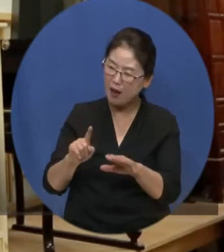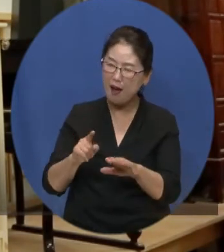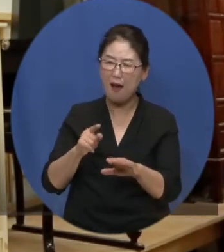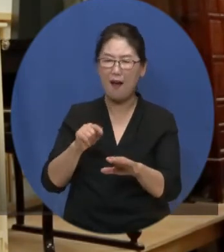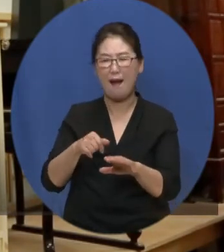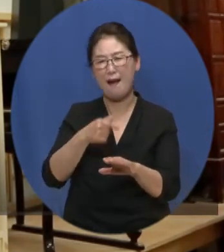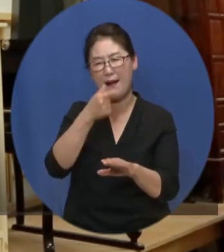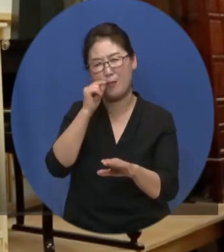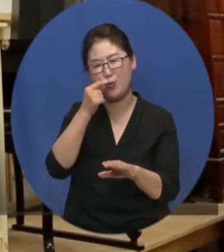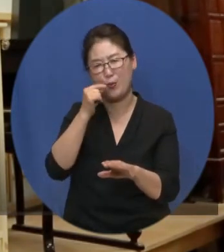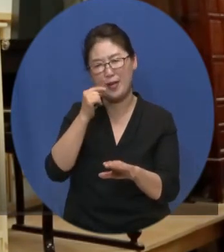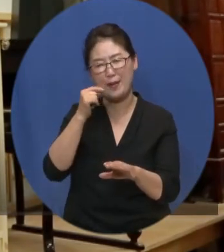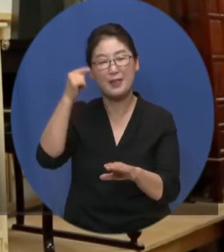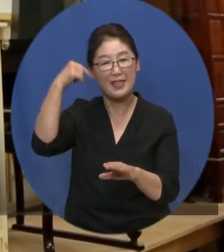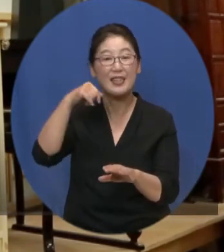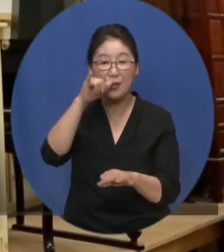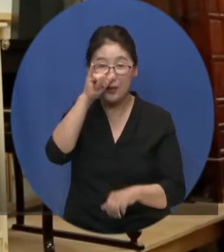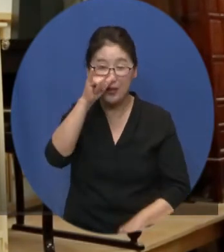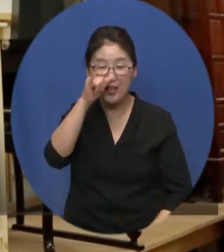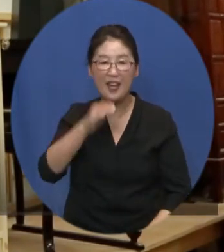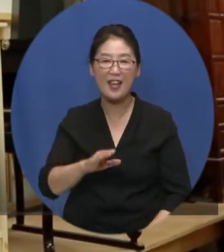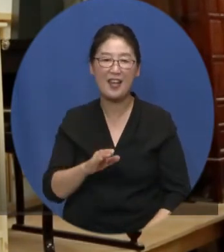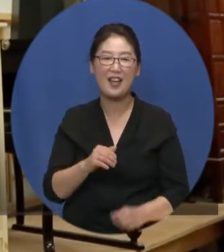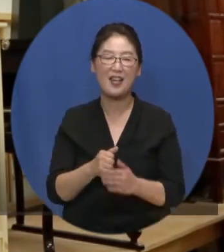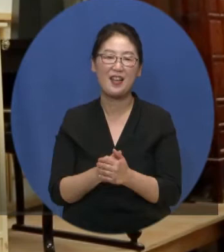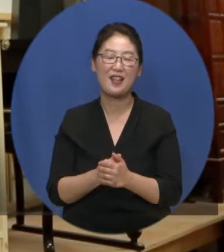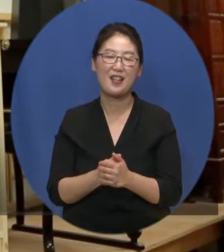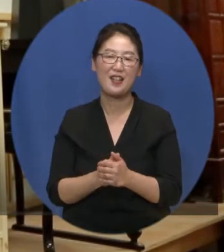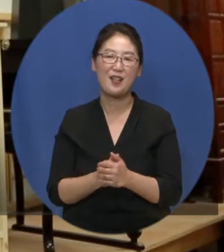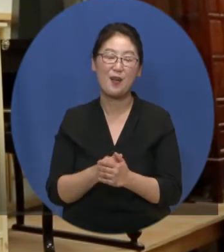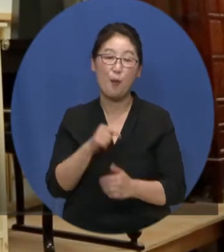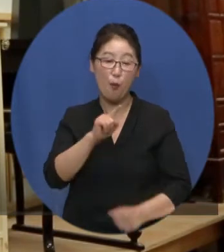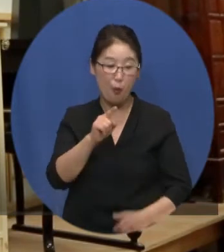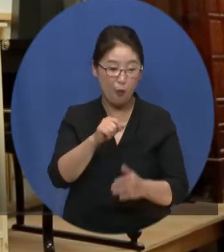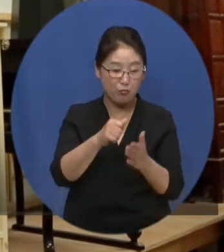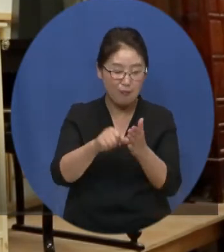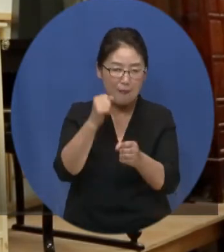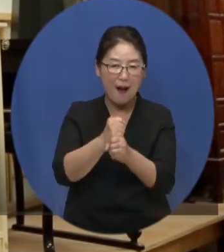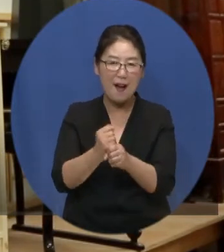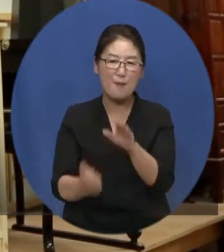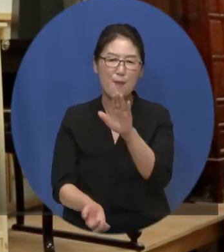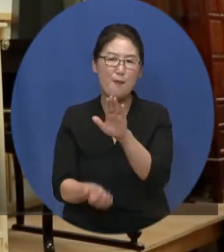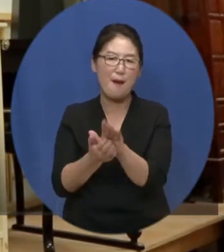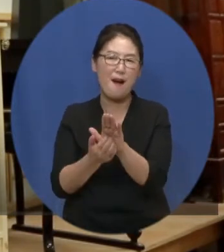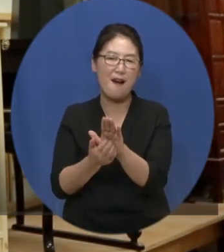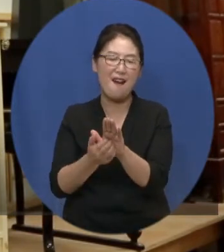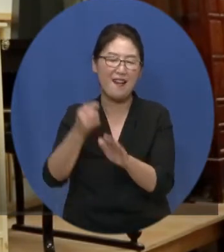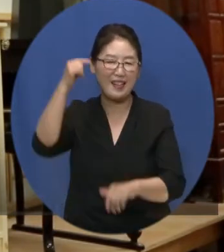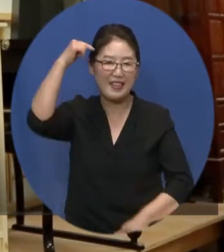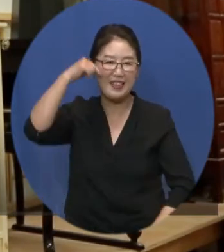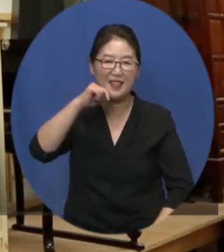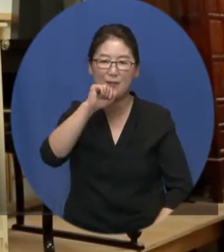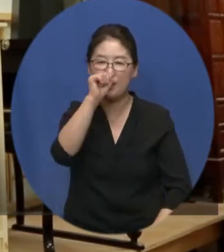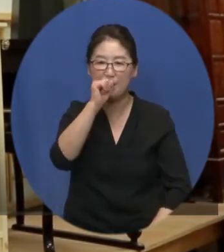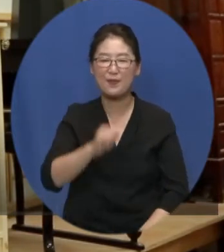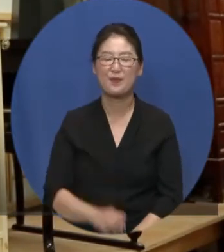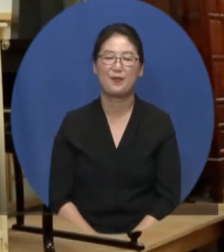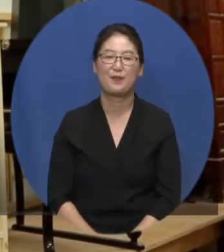성취감이 좀 더 크다 라는 거죠 이거는 그거 하나요 아 내가